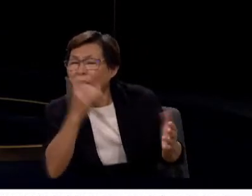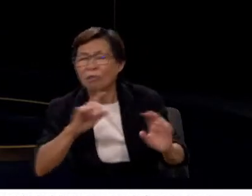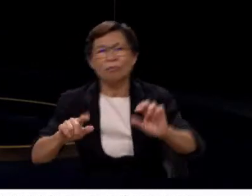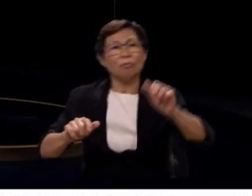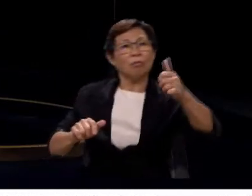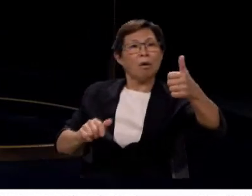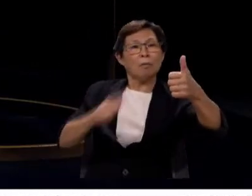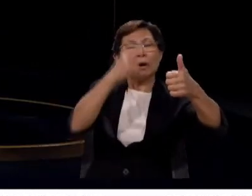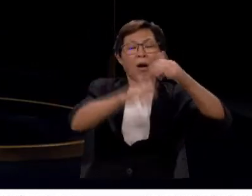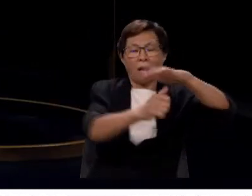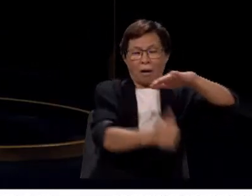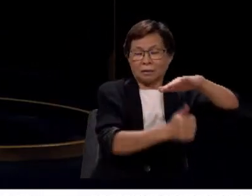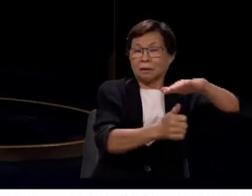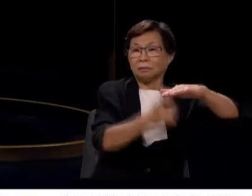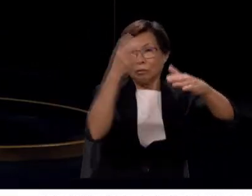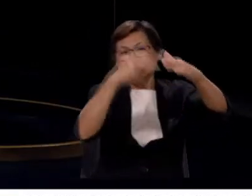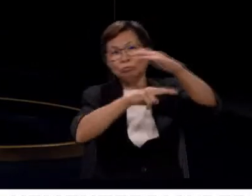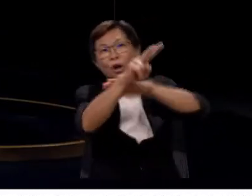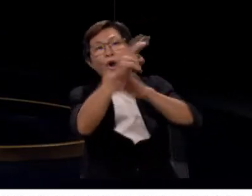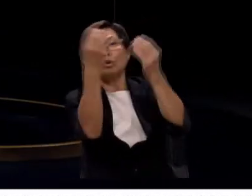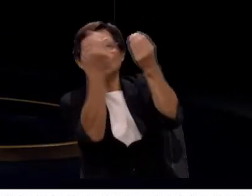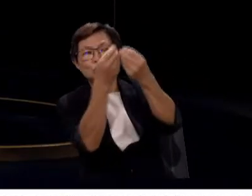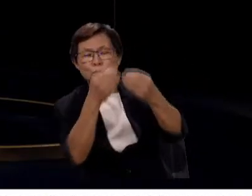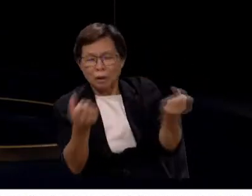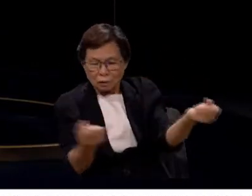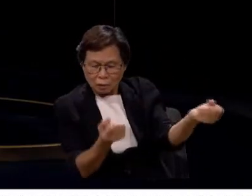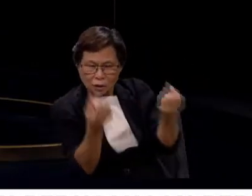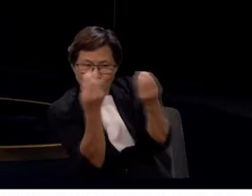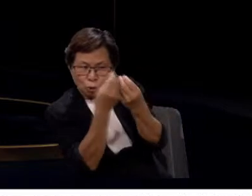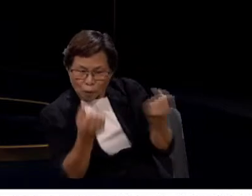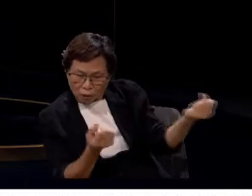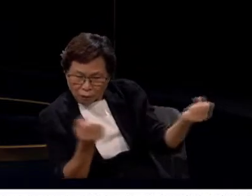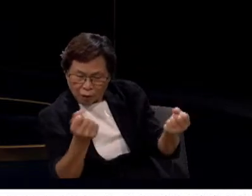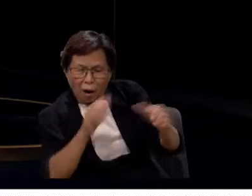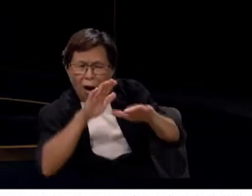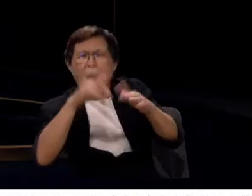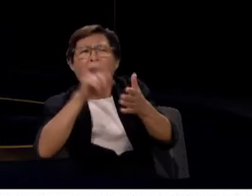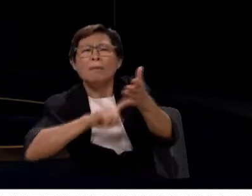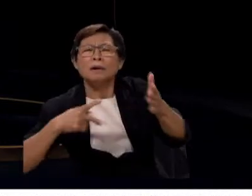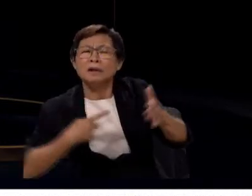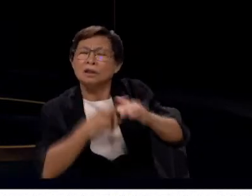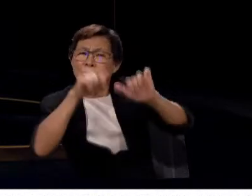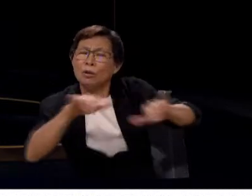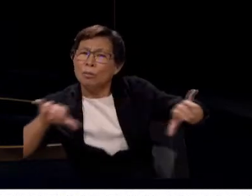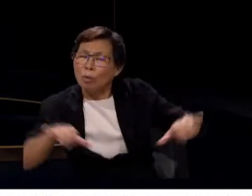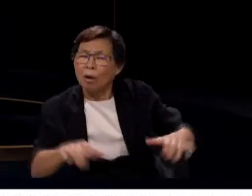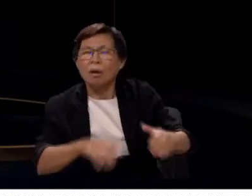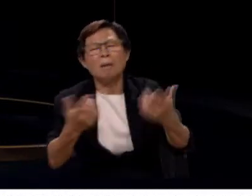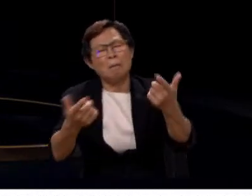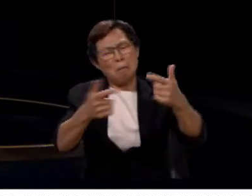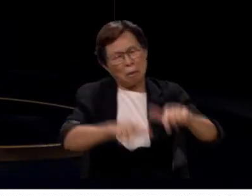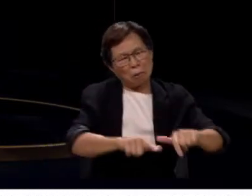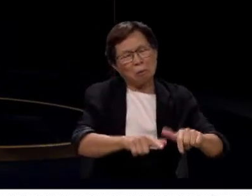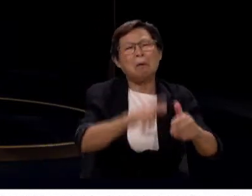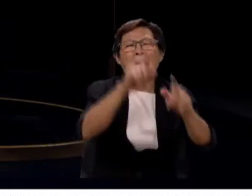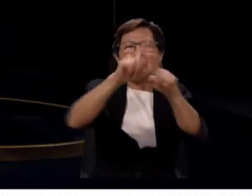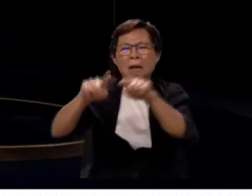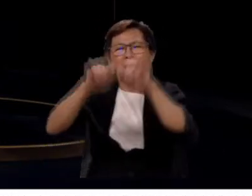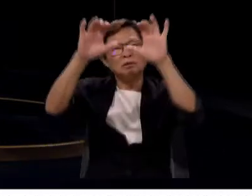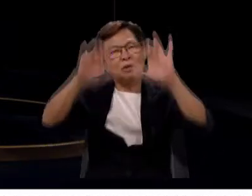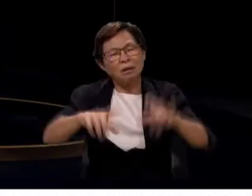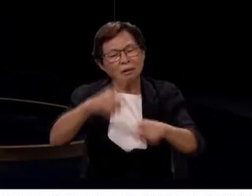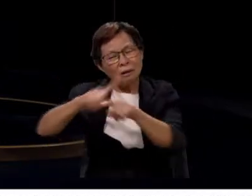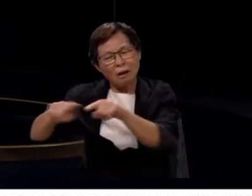sebab asasnya ialah Mujur antre fiktif dan apakah yang boleh kita laksanakan sesuai itu berlaku pelbagai kaedah